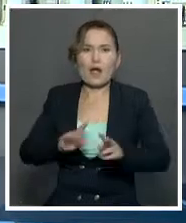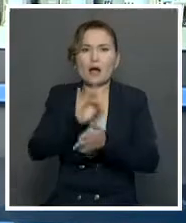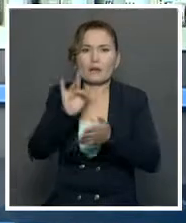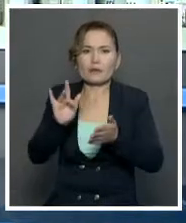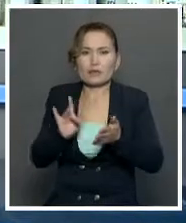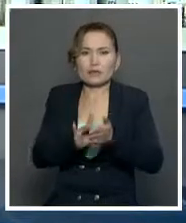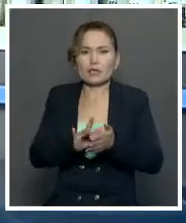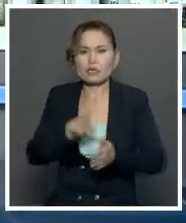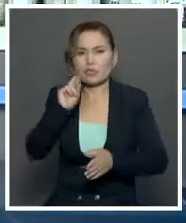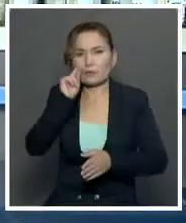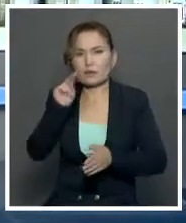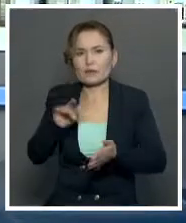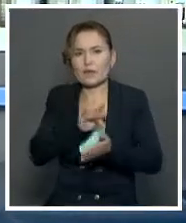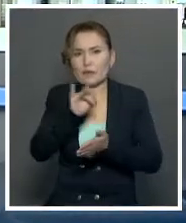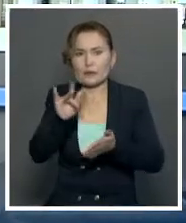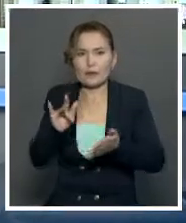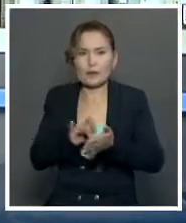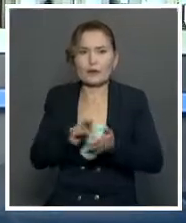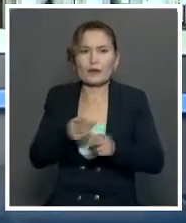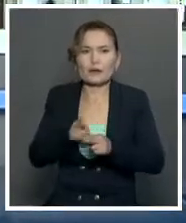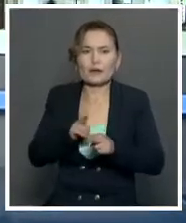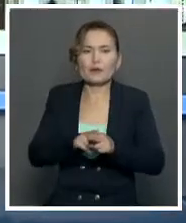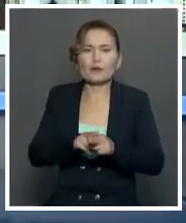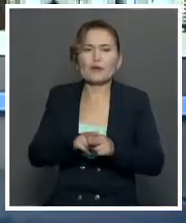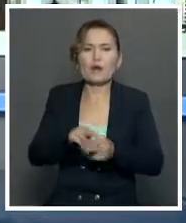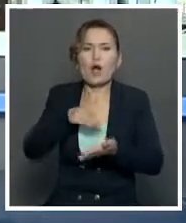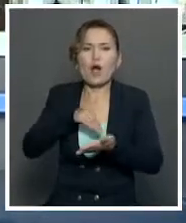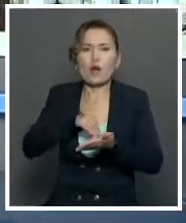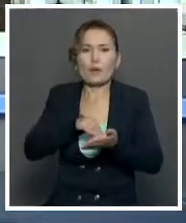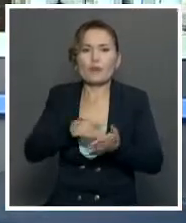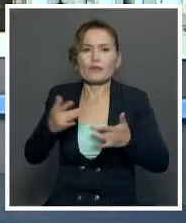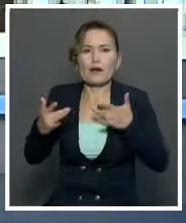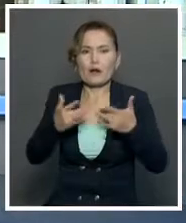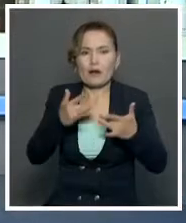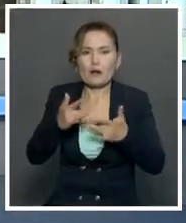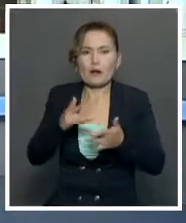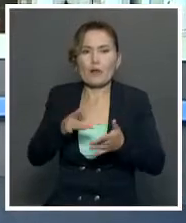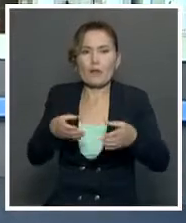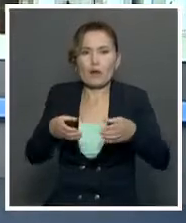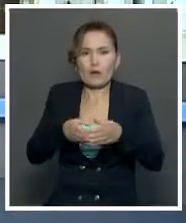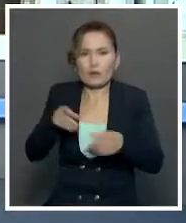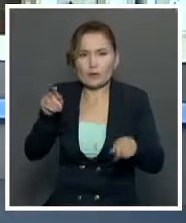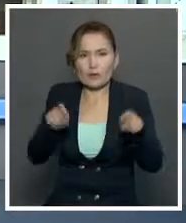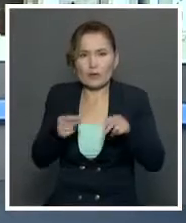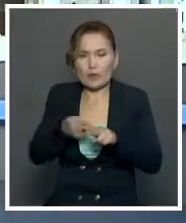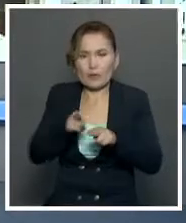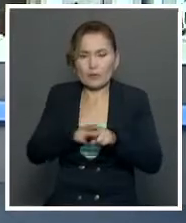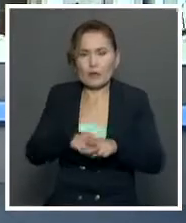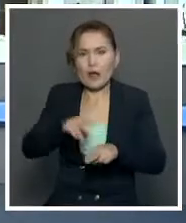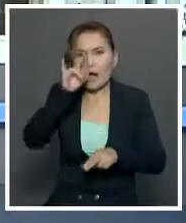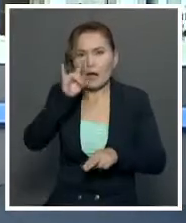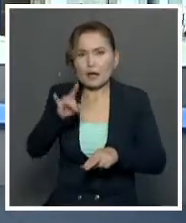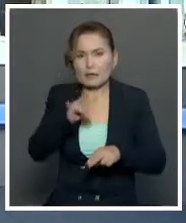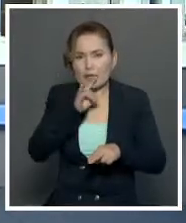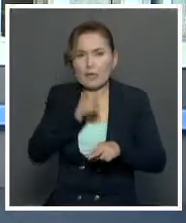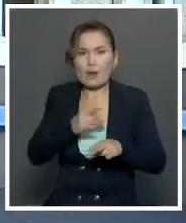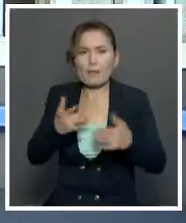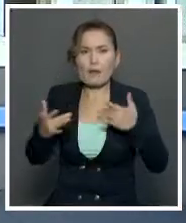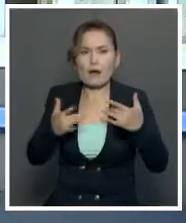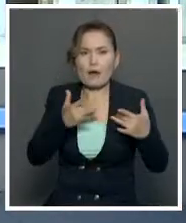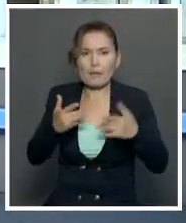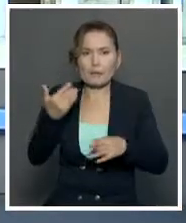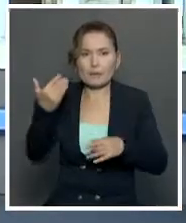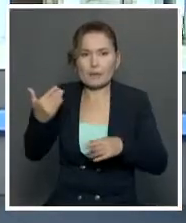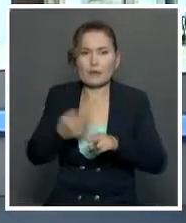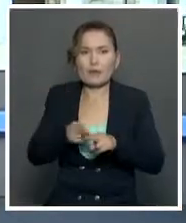Өзгеде ақпараттарға ойысақ, Елордаға Шымкент қалалық опера және балет театры гастрольдік сапармен келді. Кеше олар еліміздің еңбек сіңірген әртісі